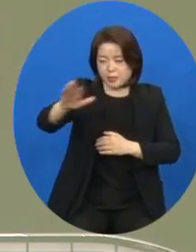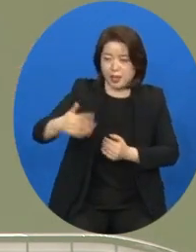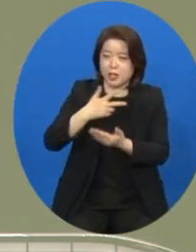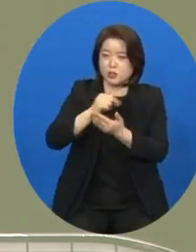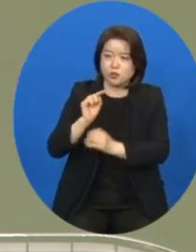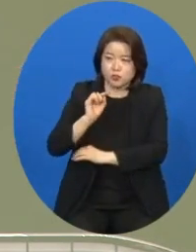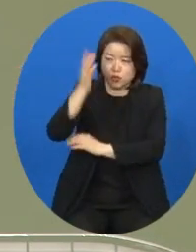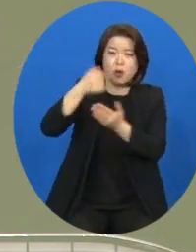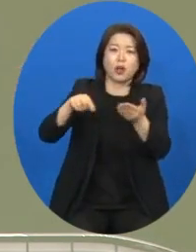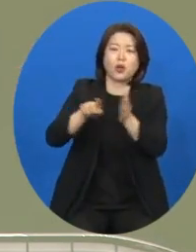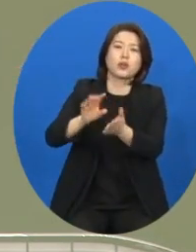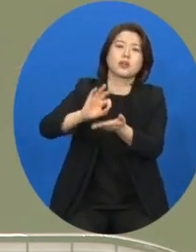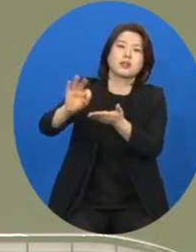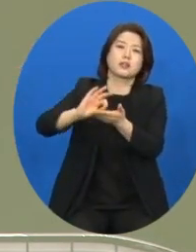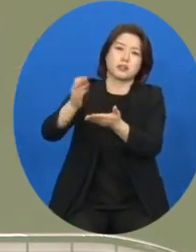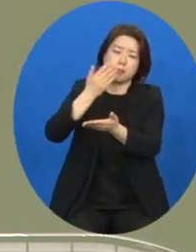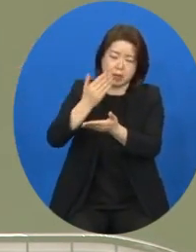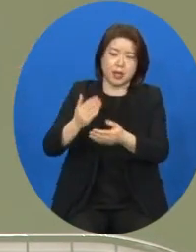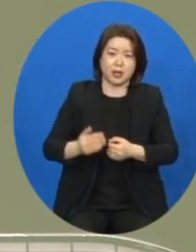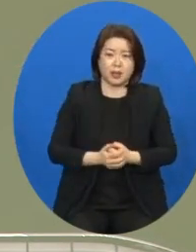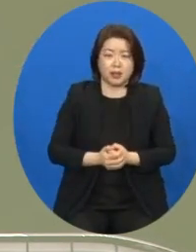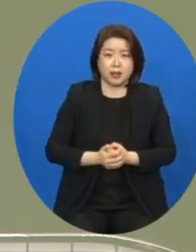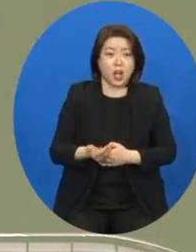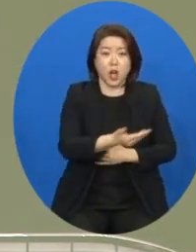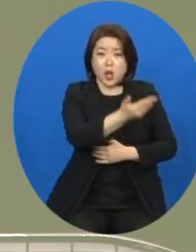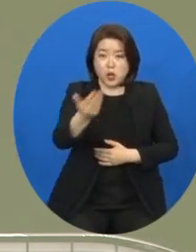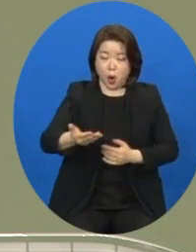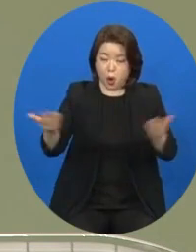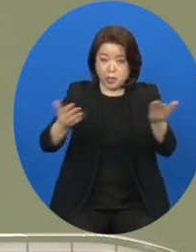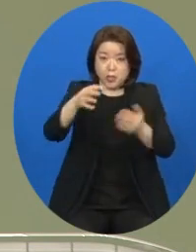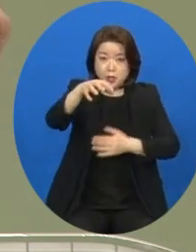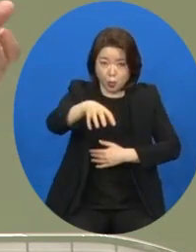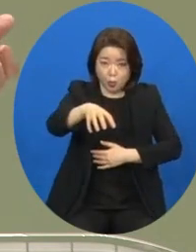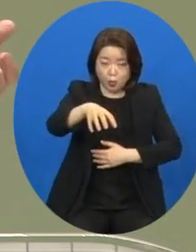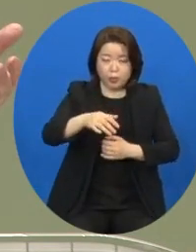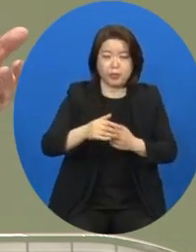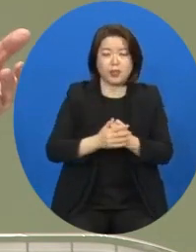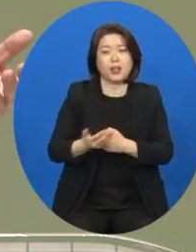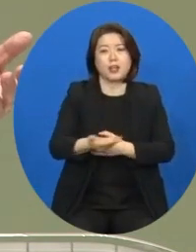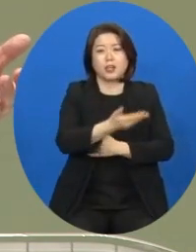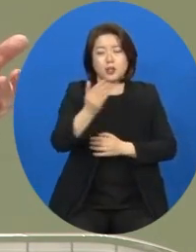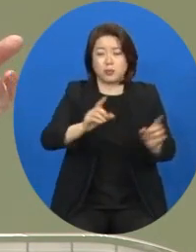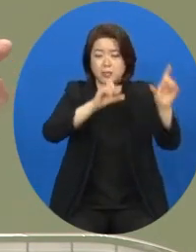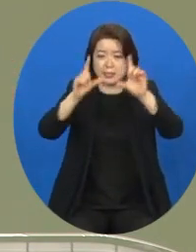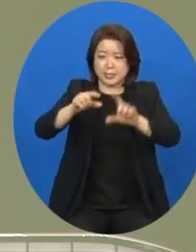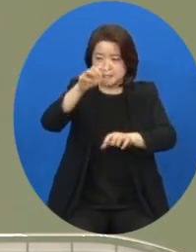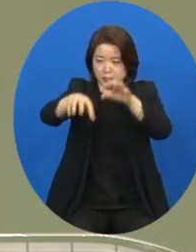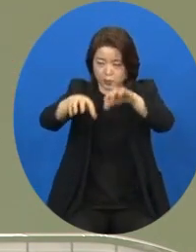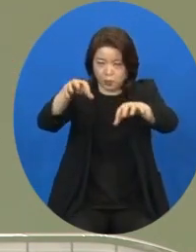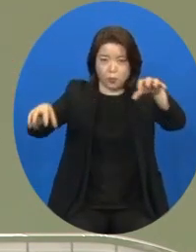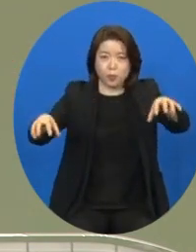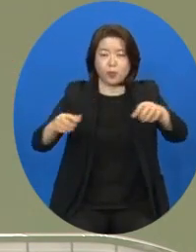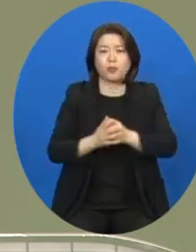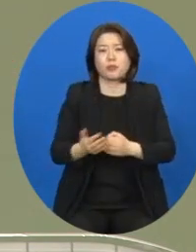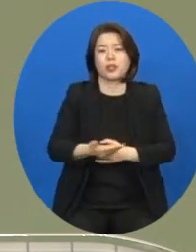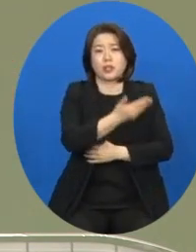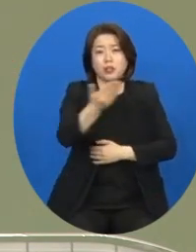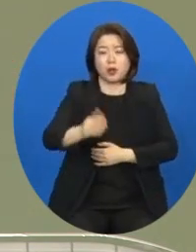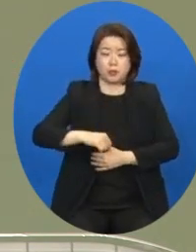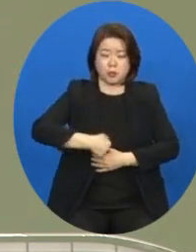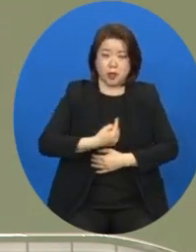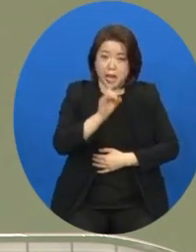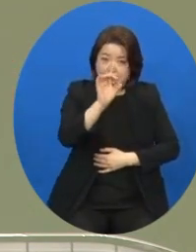위해 쓰임받아요. 여러분의 일터, 여러분의 사는 삶의 현장, 여러분 한 사람을